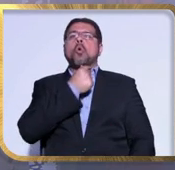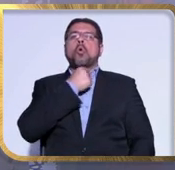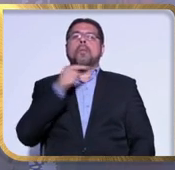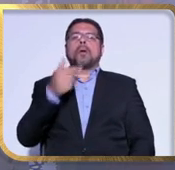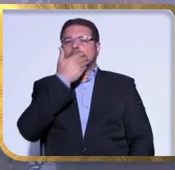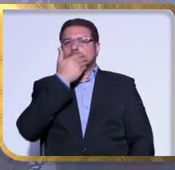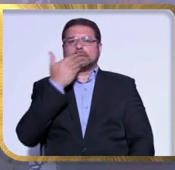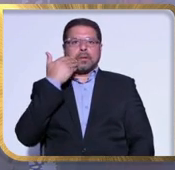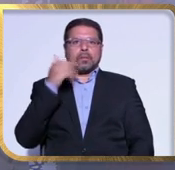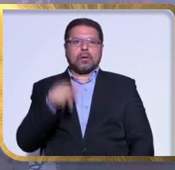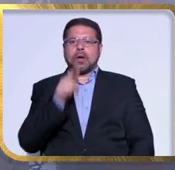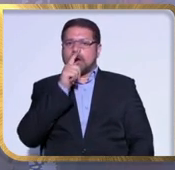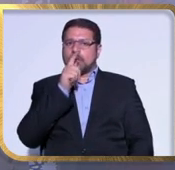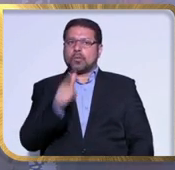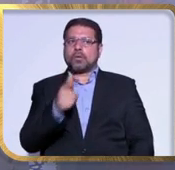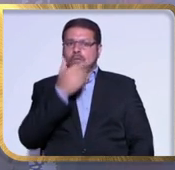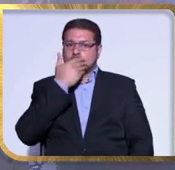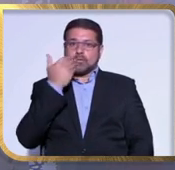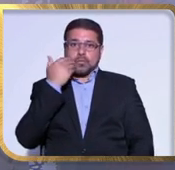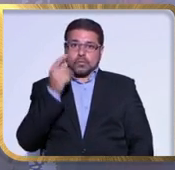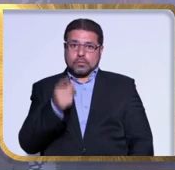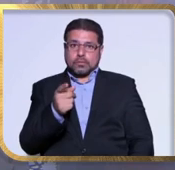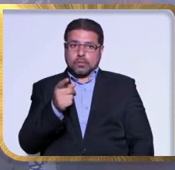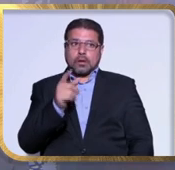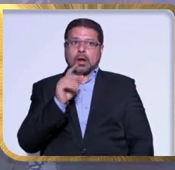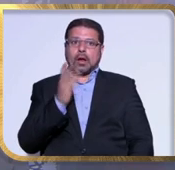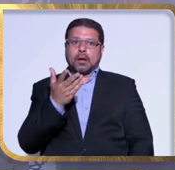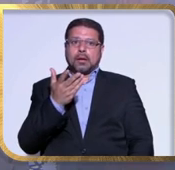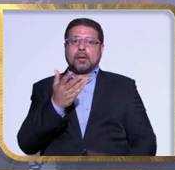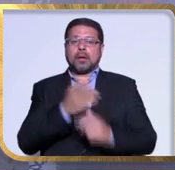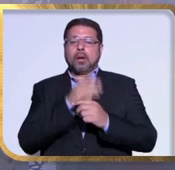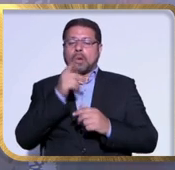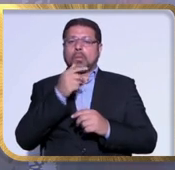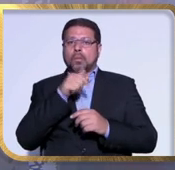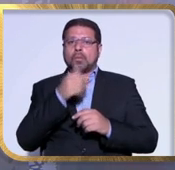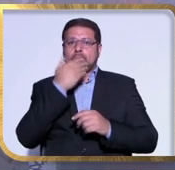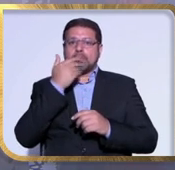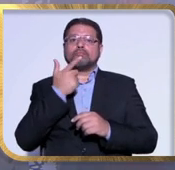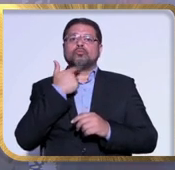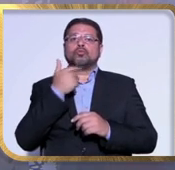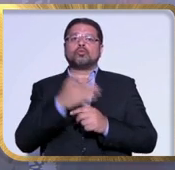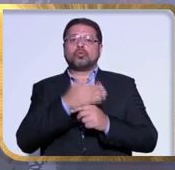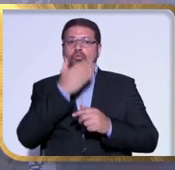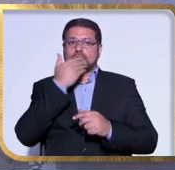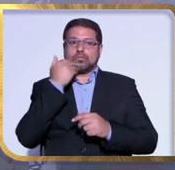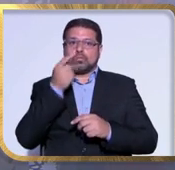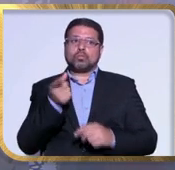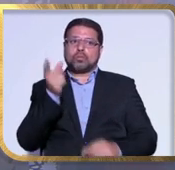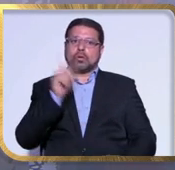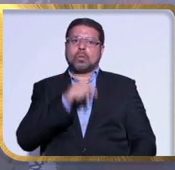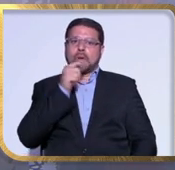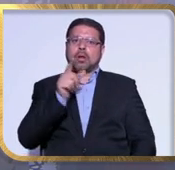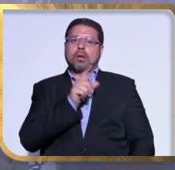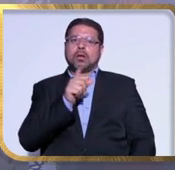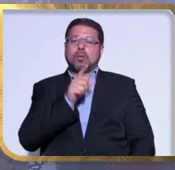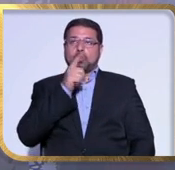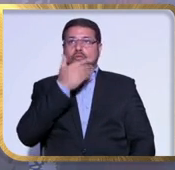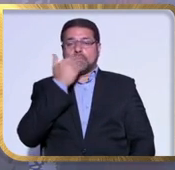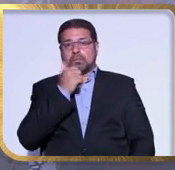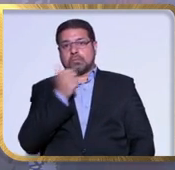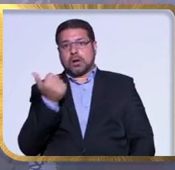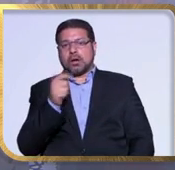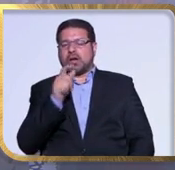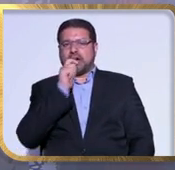صائمه فقال اصمتي امس قالت لا قال تريدين ان تصومي غدا قالت لا قال